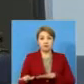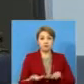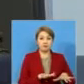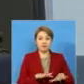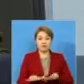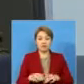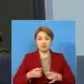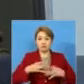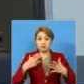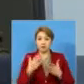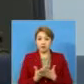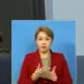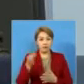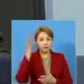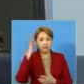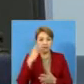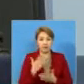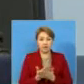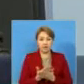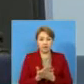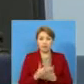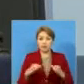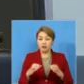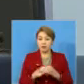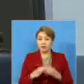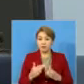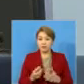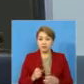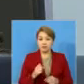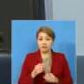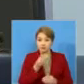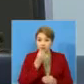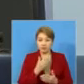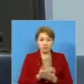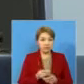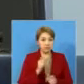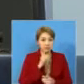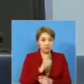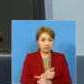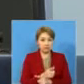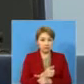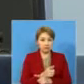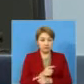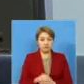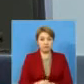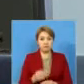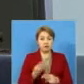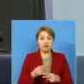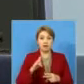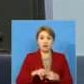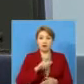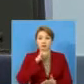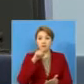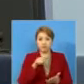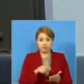мероприятия торжественные, поминальные на предприятиях общественного питания не разрешается. Поэтому